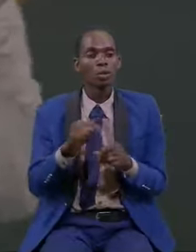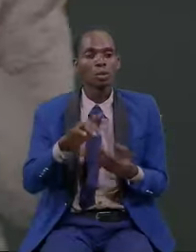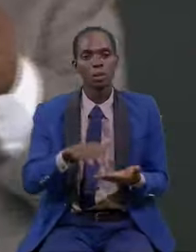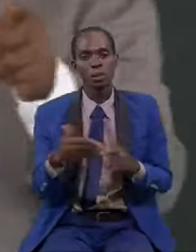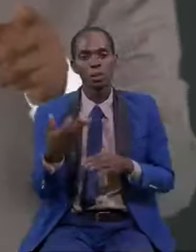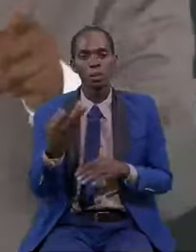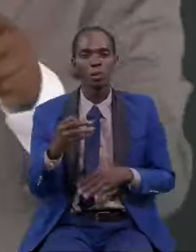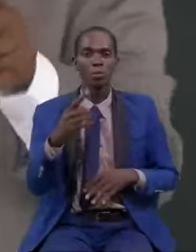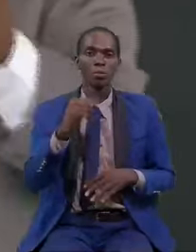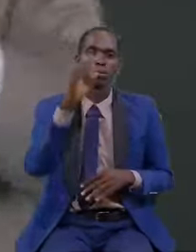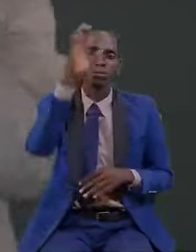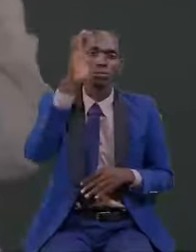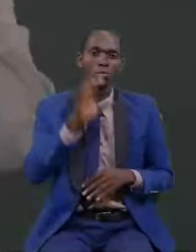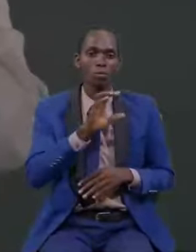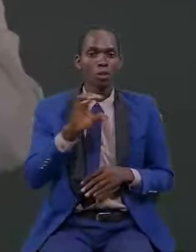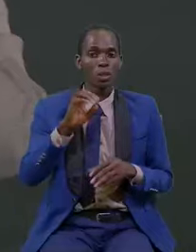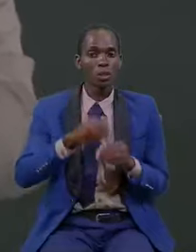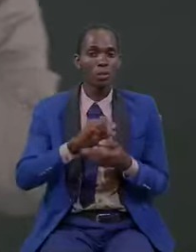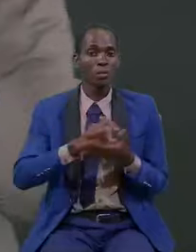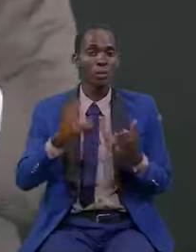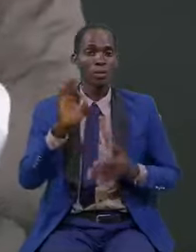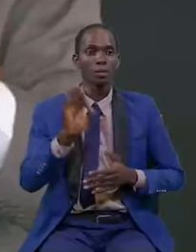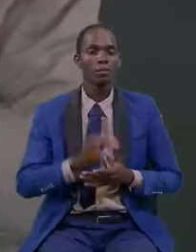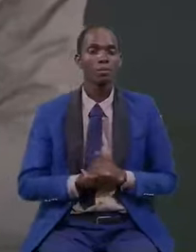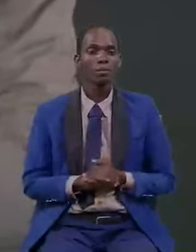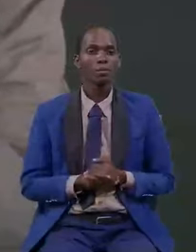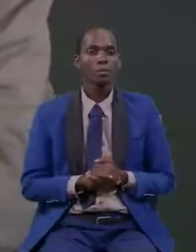de la croix. Verset 9 maintenant.